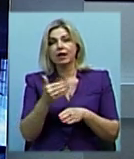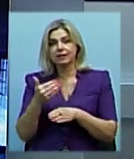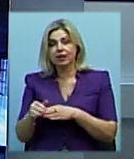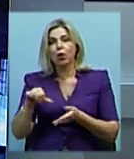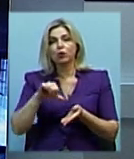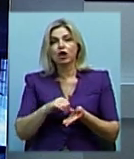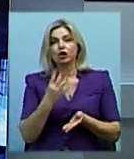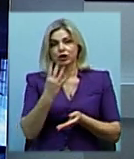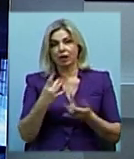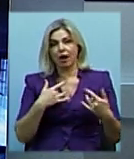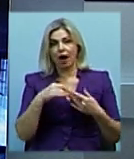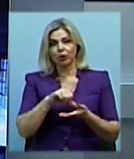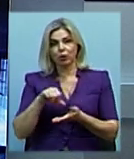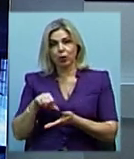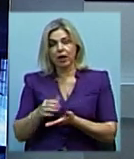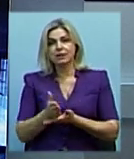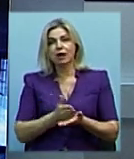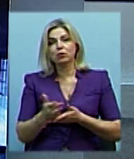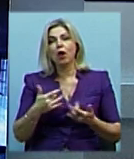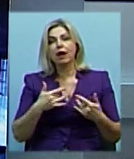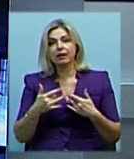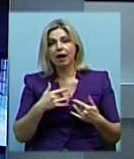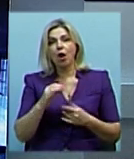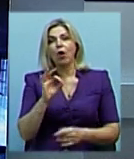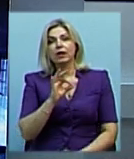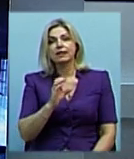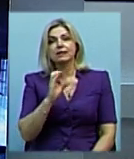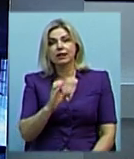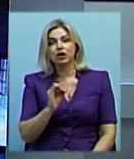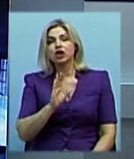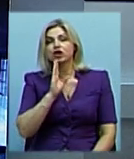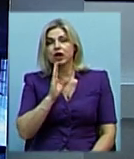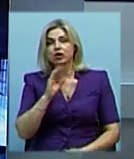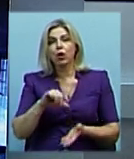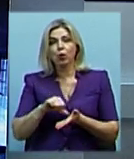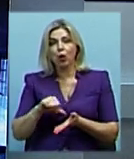четверо акторів театру. Заслужений артист України Олександр Щесняк. Жіночі ролі